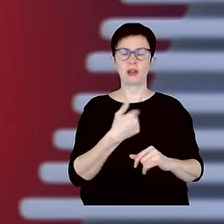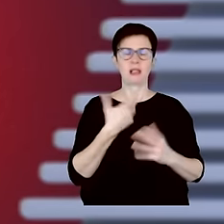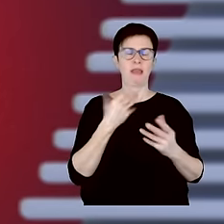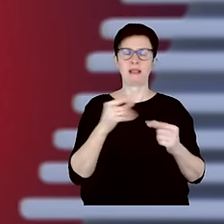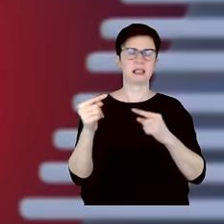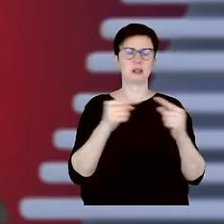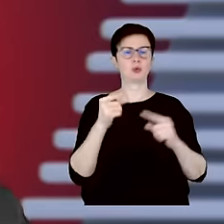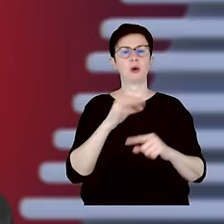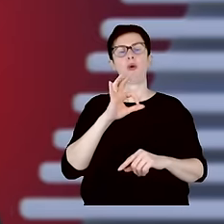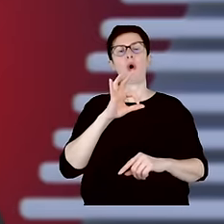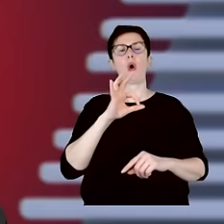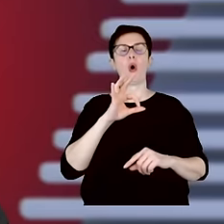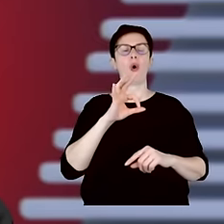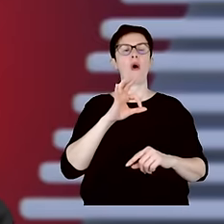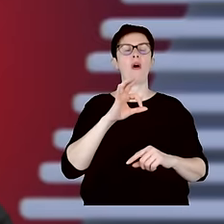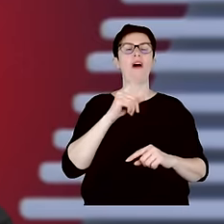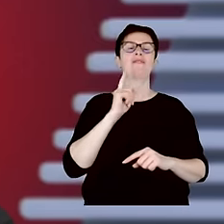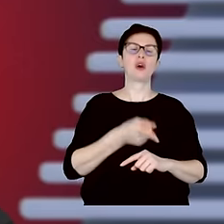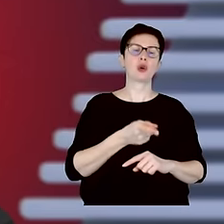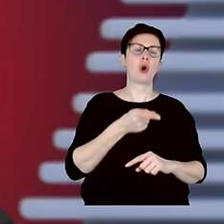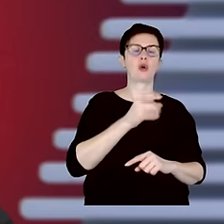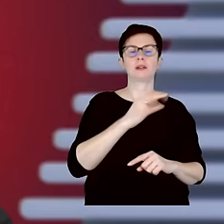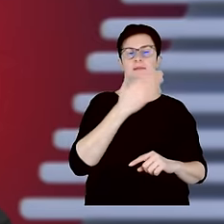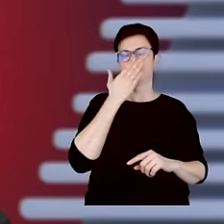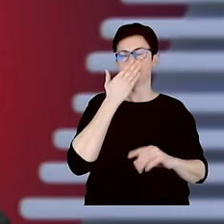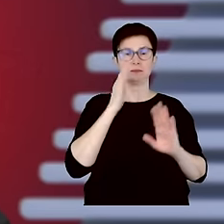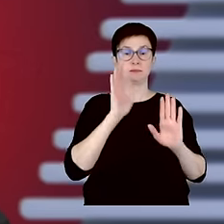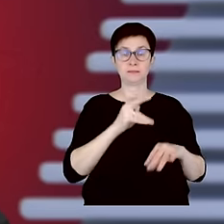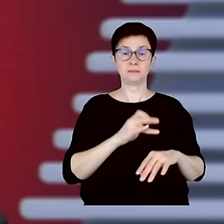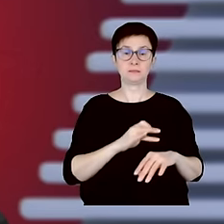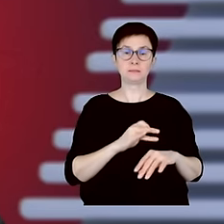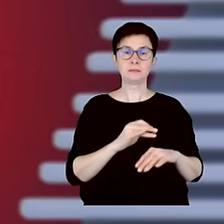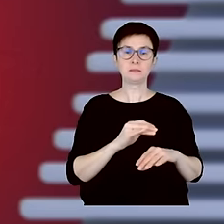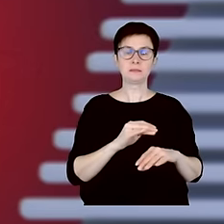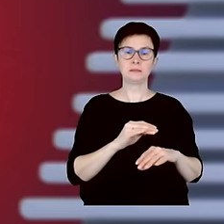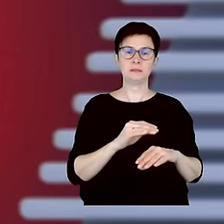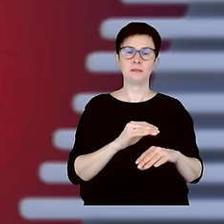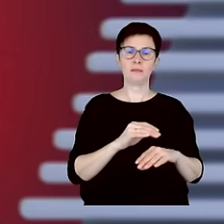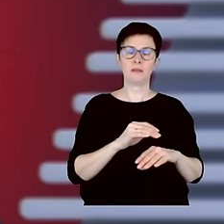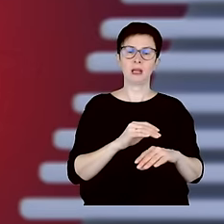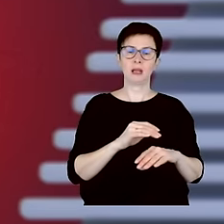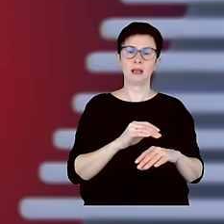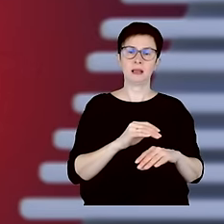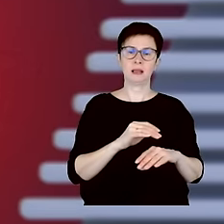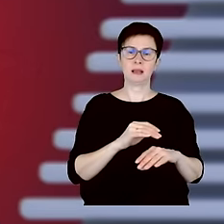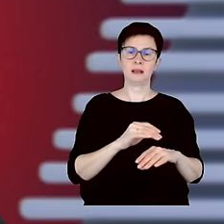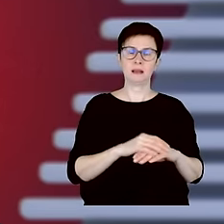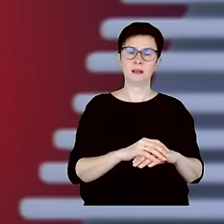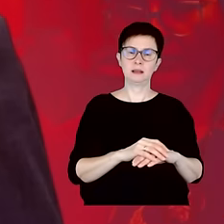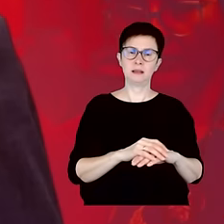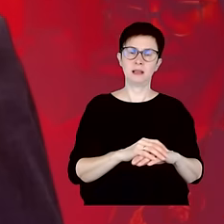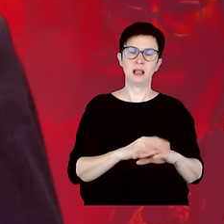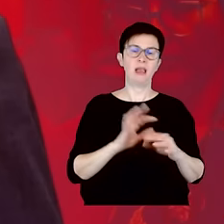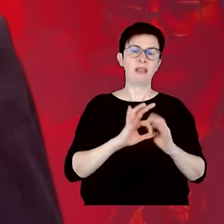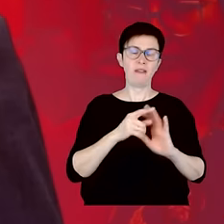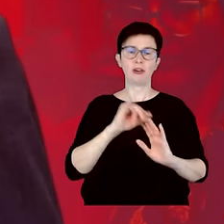o stronie prawnej, chociaż tu dużo można powiedzieć, ale nawet by przyjąć ten wyrok, to nie są groźni